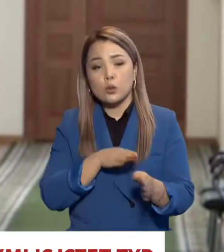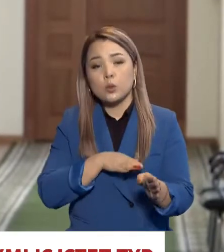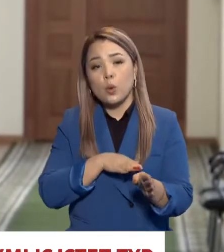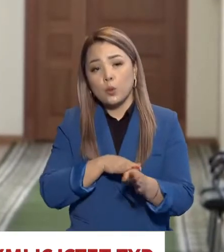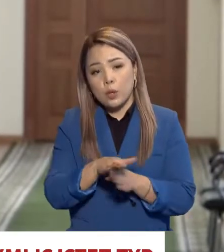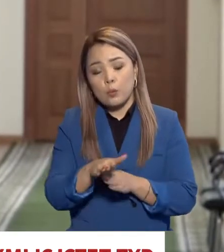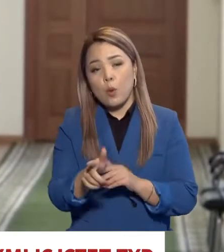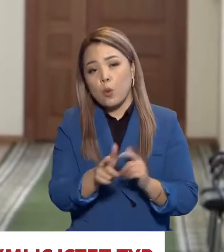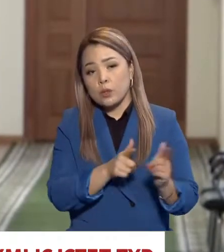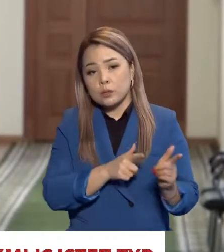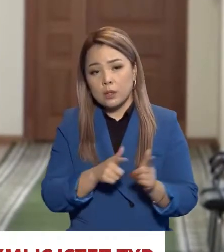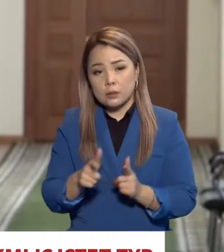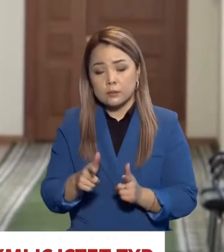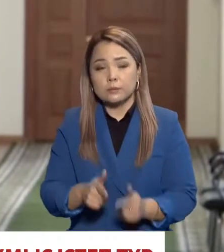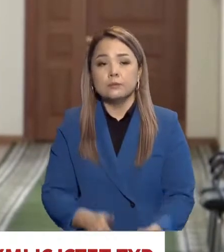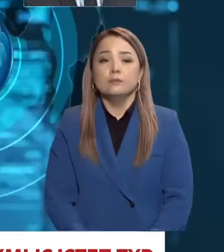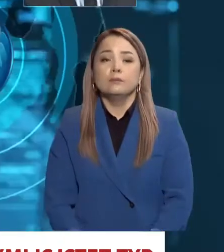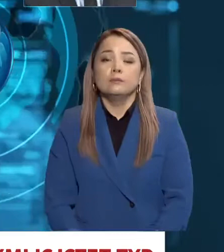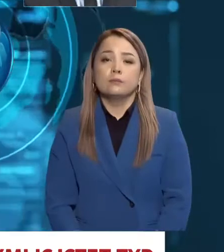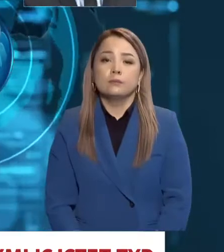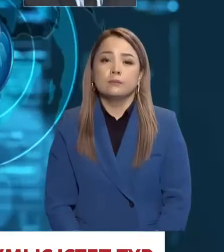толығымен орындалып отыр.